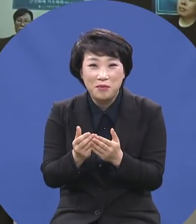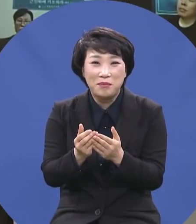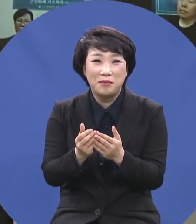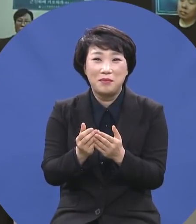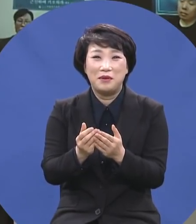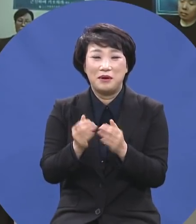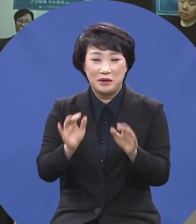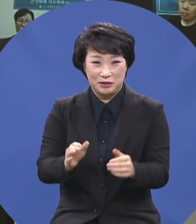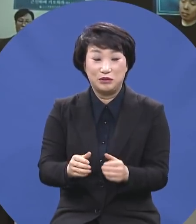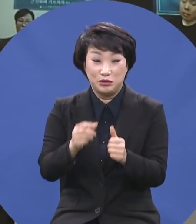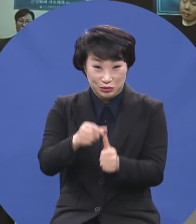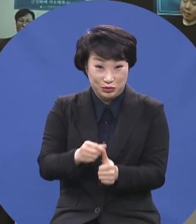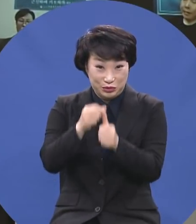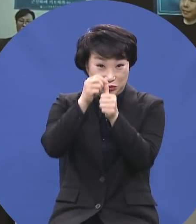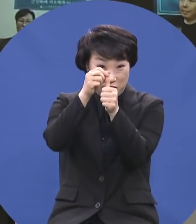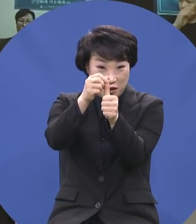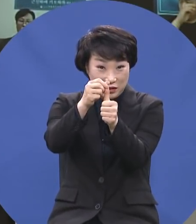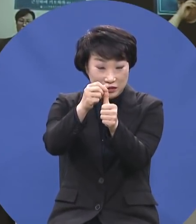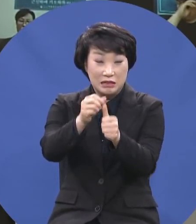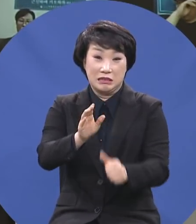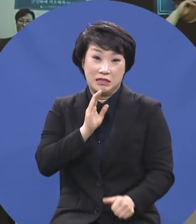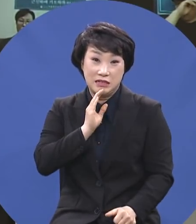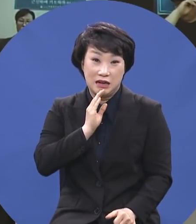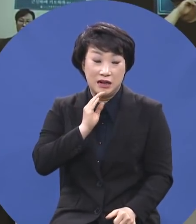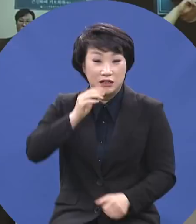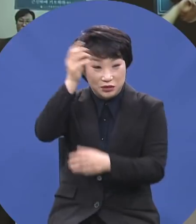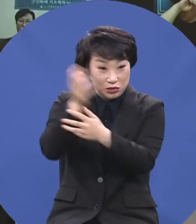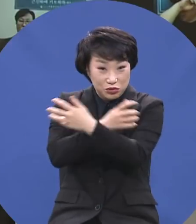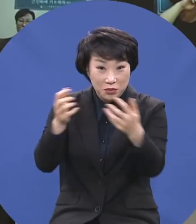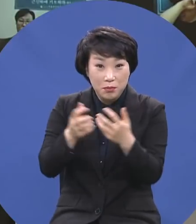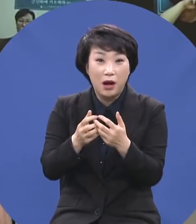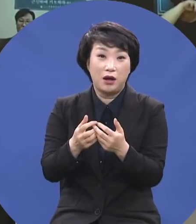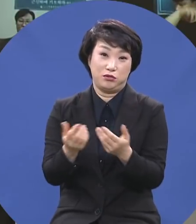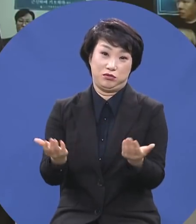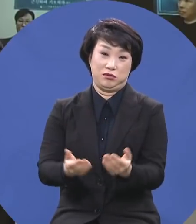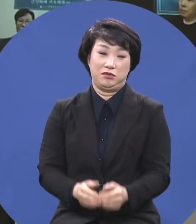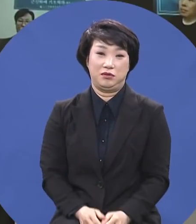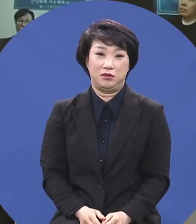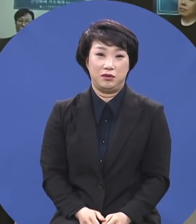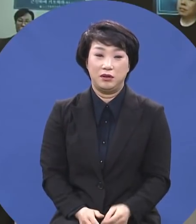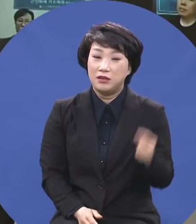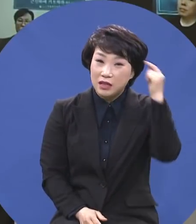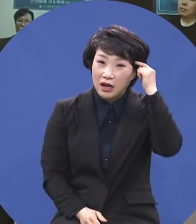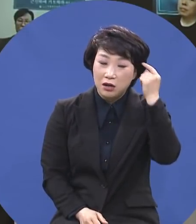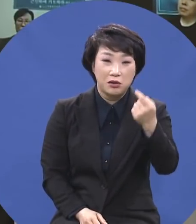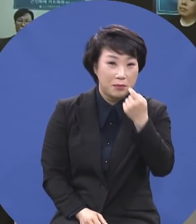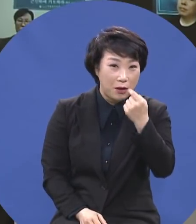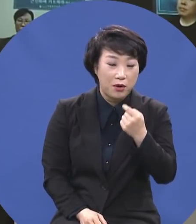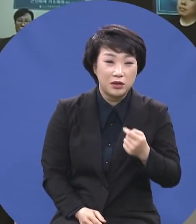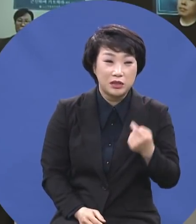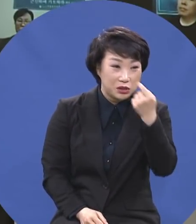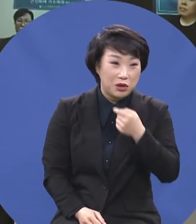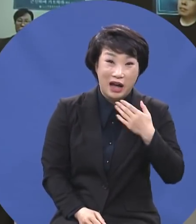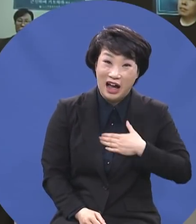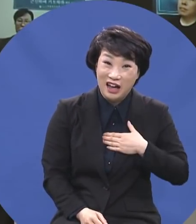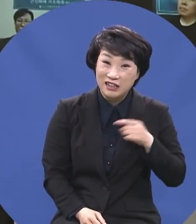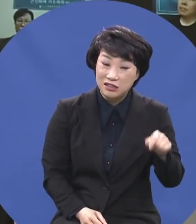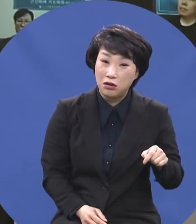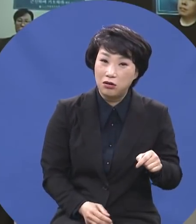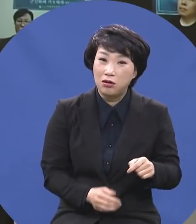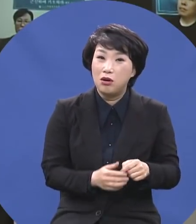경험이요, 구원이요, 실제적 성령 충만이지 머릿속에 배워서 이성적으로 아는